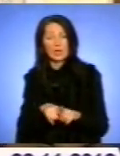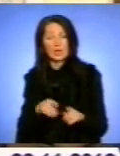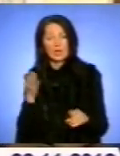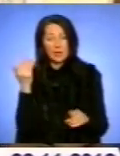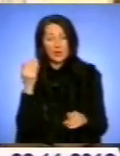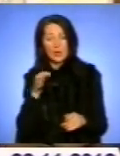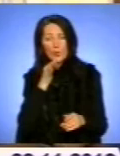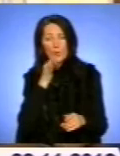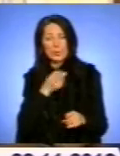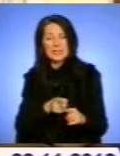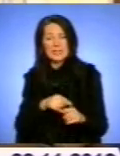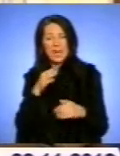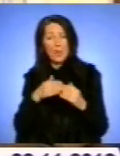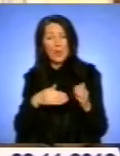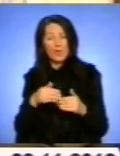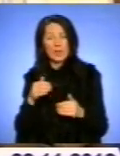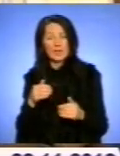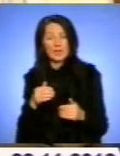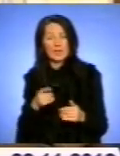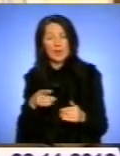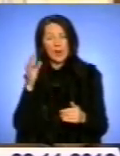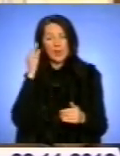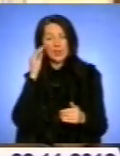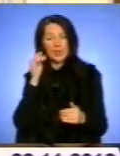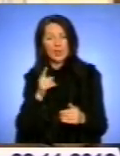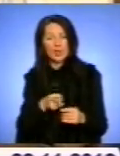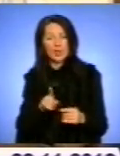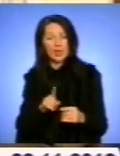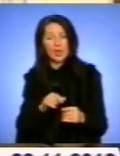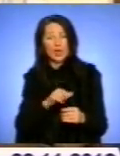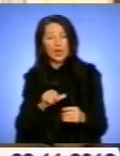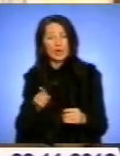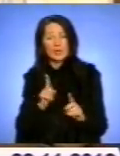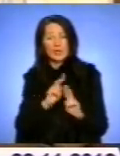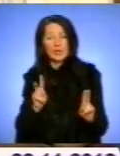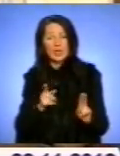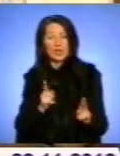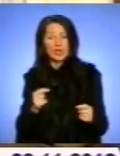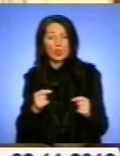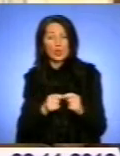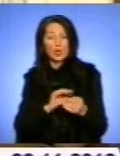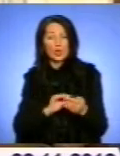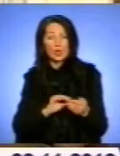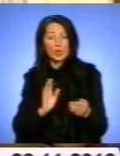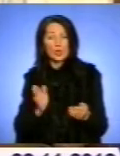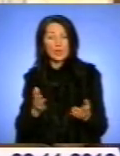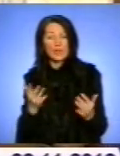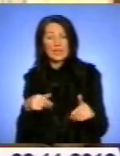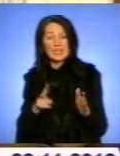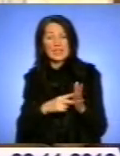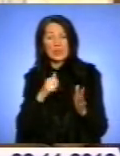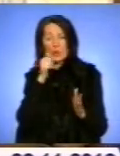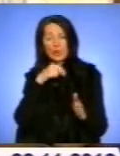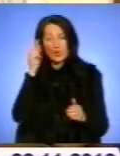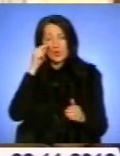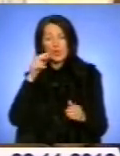цією професією. Але я ще точно не знала, чи саме журналістом буду, оскільки вже 7 років я займаюся в музичній школі